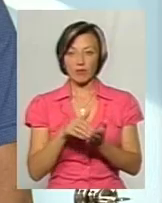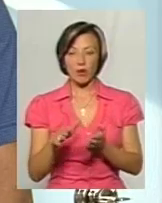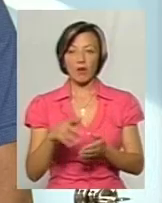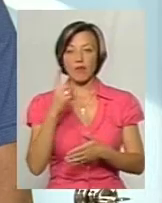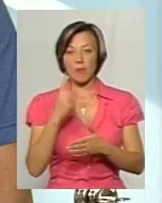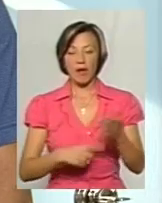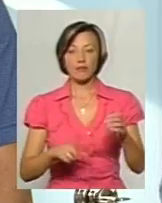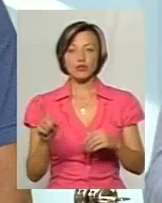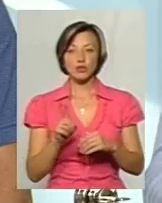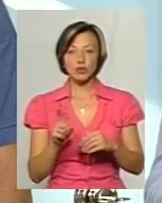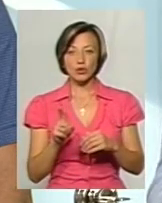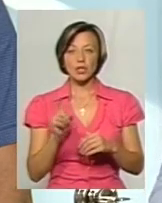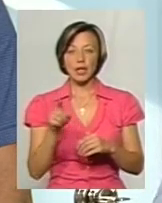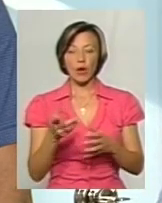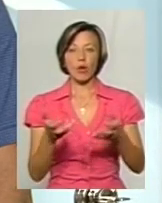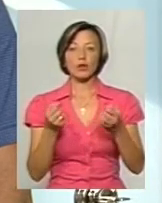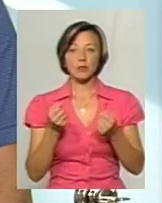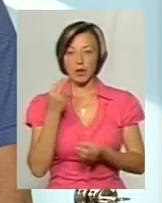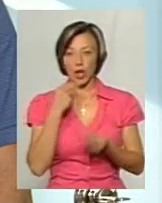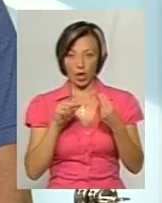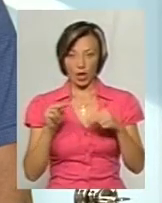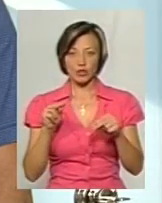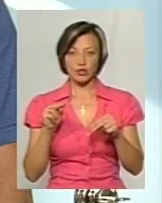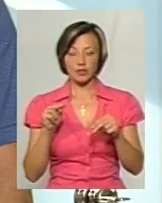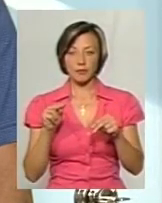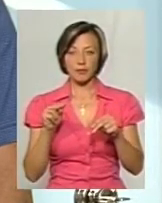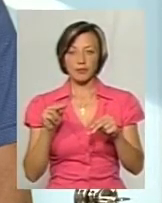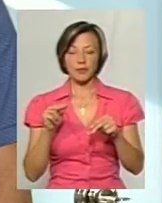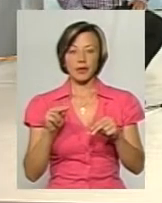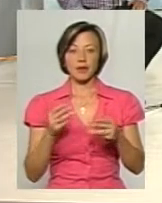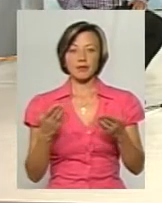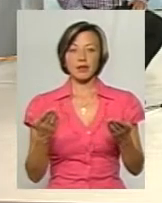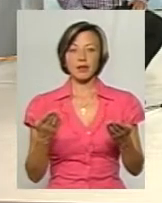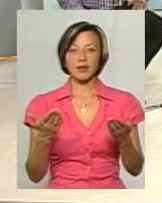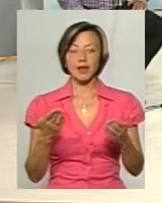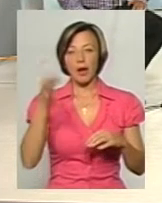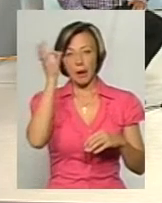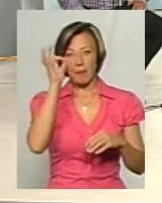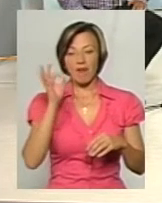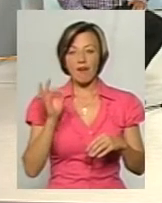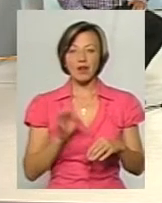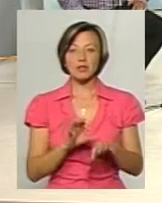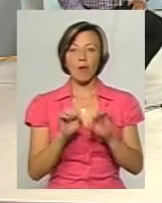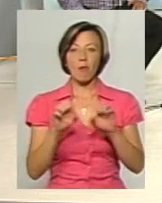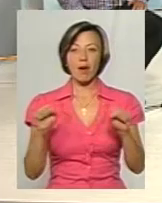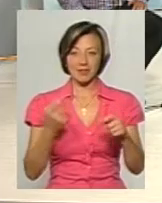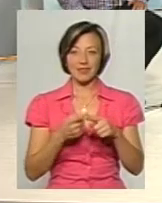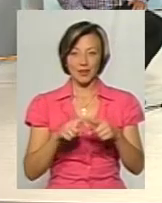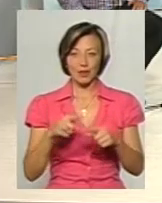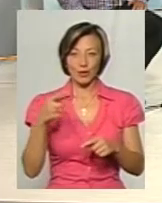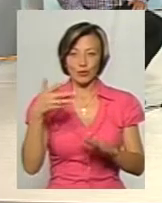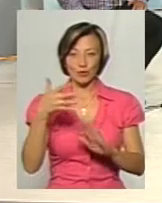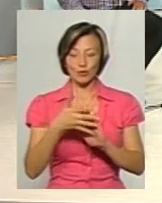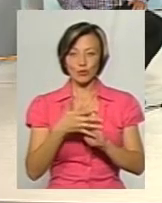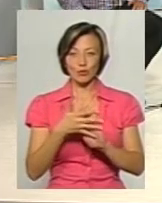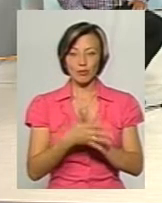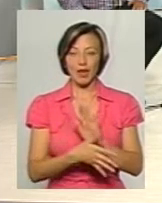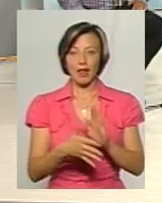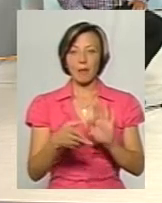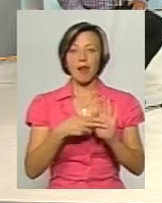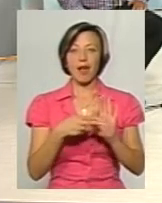впевненості в тому, що ти отримуєш найкраще. Тобто баварські ковбаски, всім зрозумілі, це брендинг на рівні держави, на